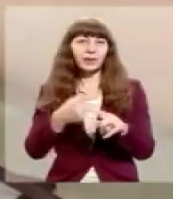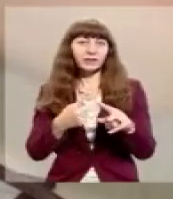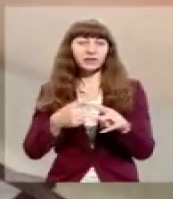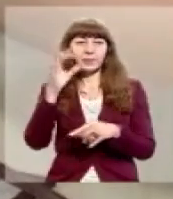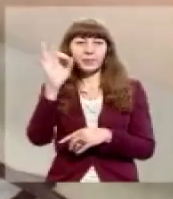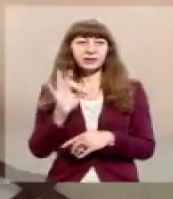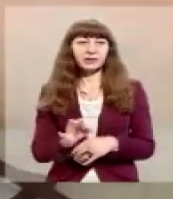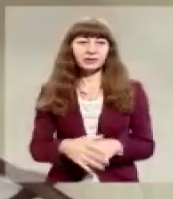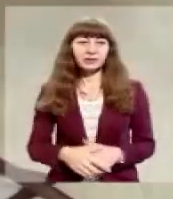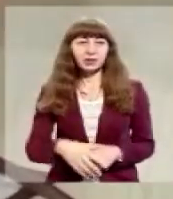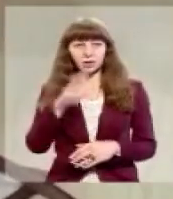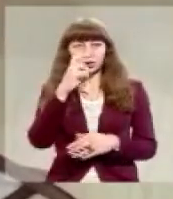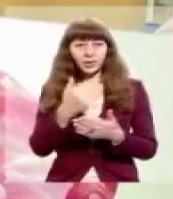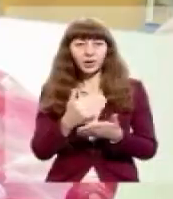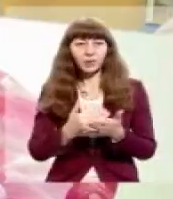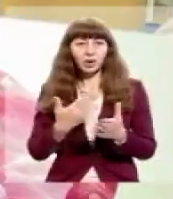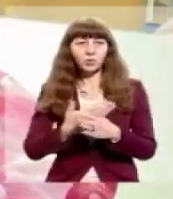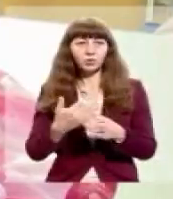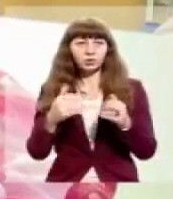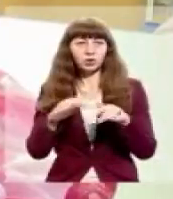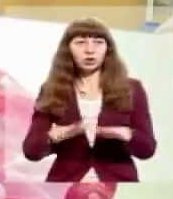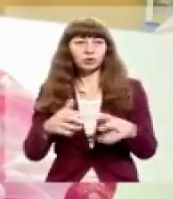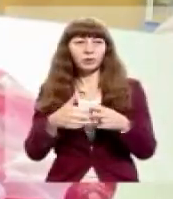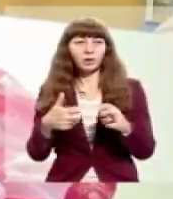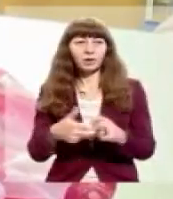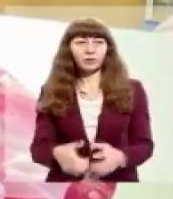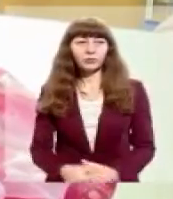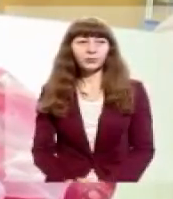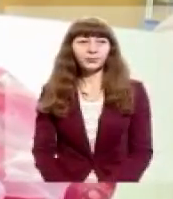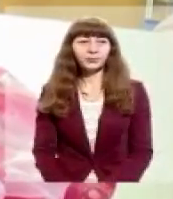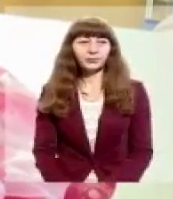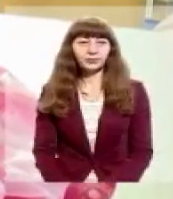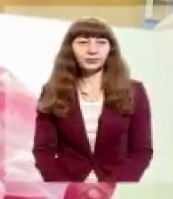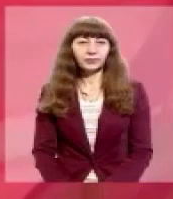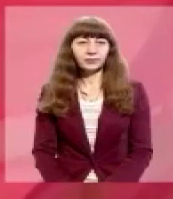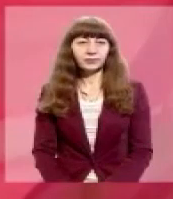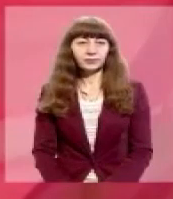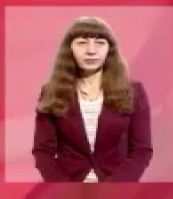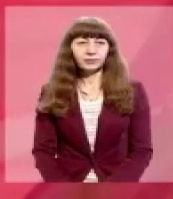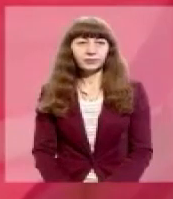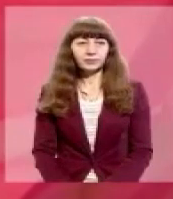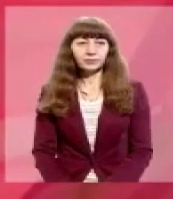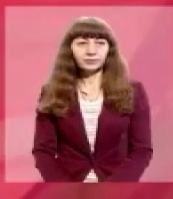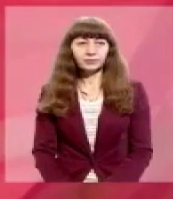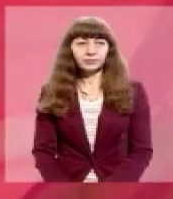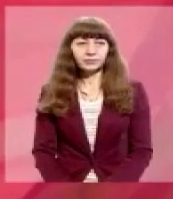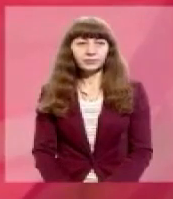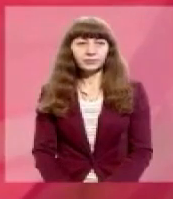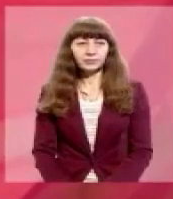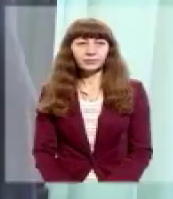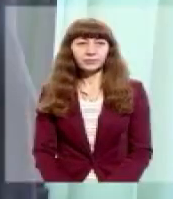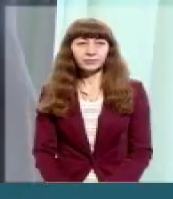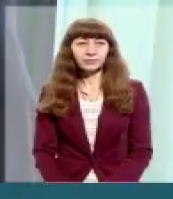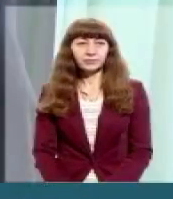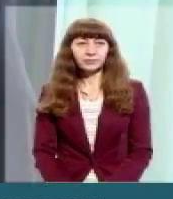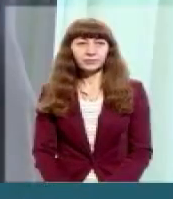ауылдық жерде екі қолға бір күрек кәсіп іздеген жандар көп. Жаңа мемлекеттік бағдарлама осы өзекті мәселені шешуге де көмегін